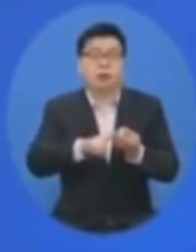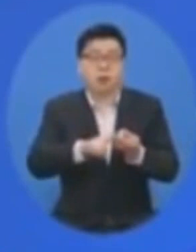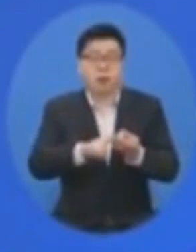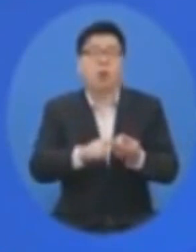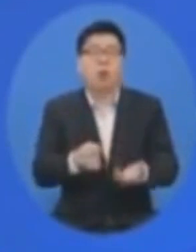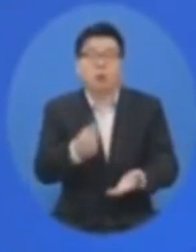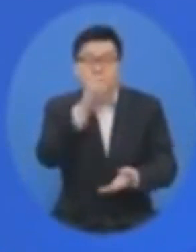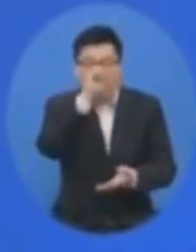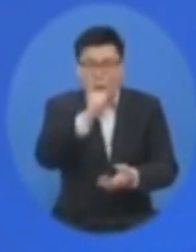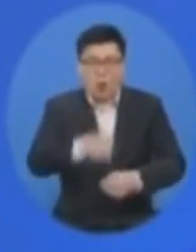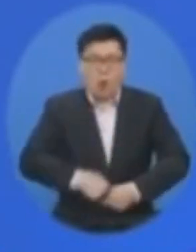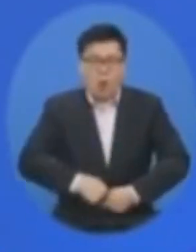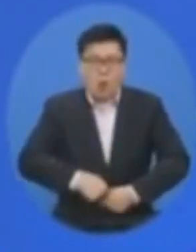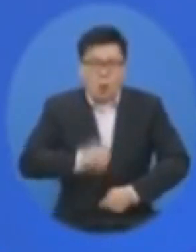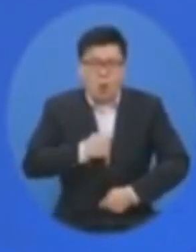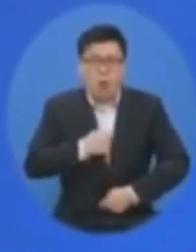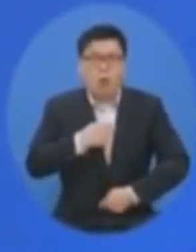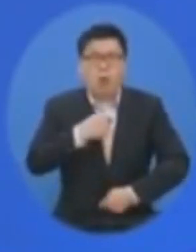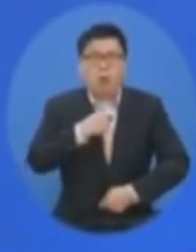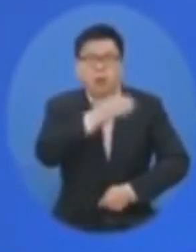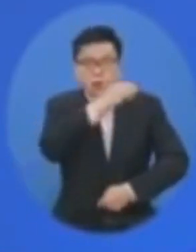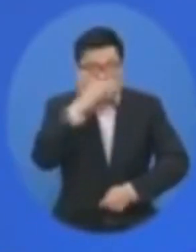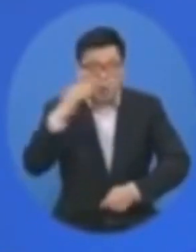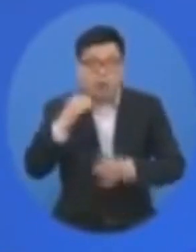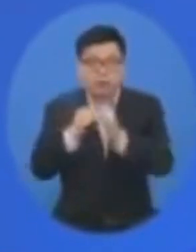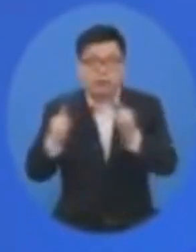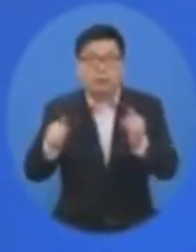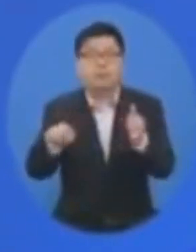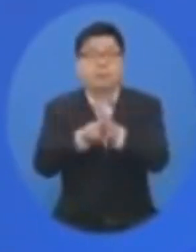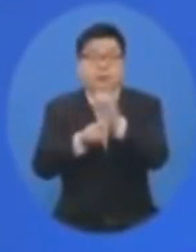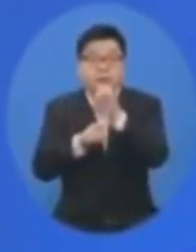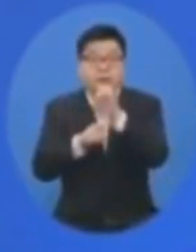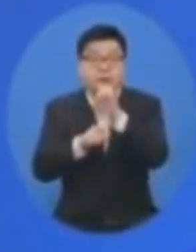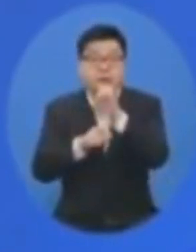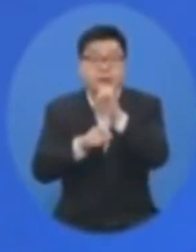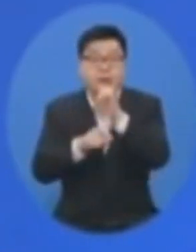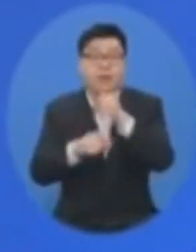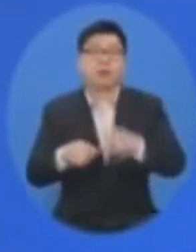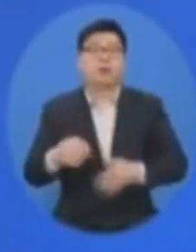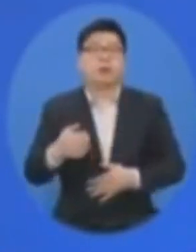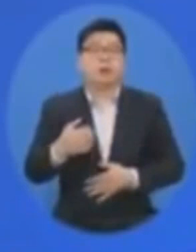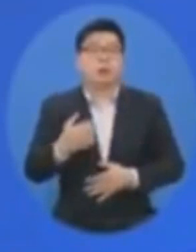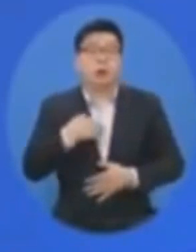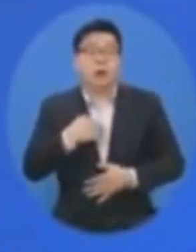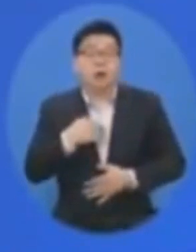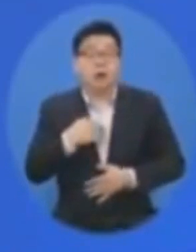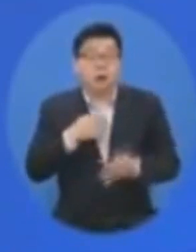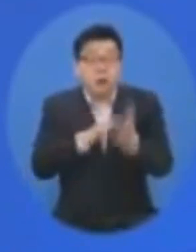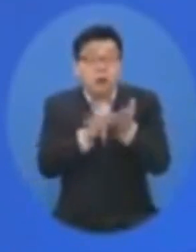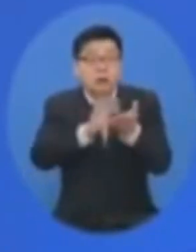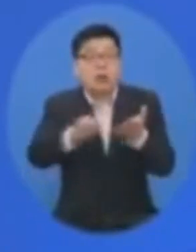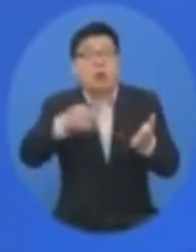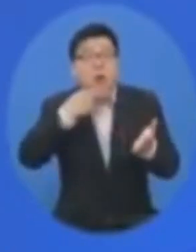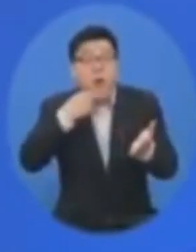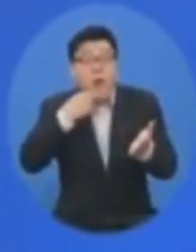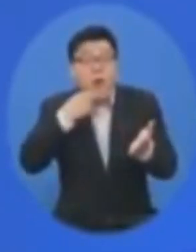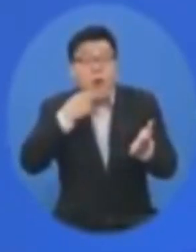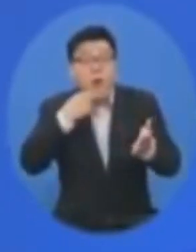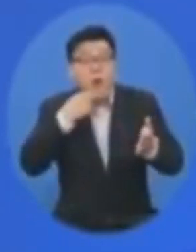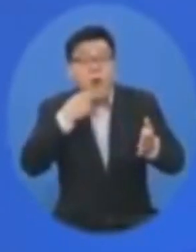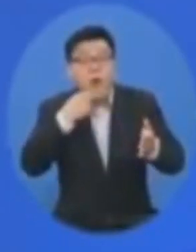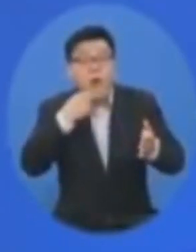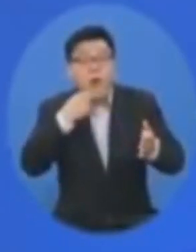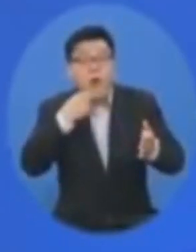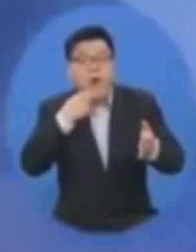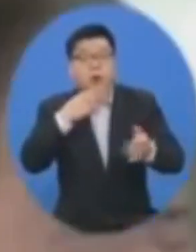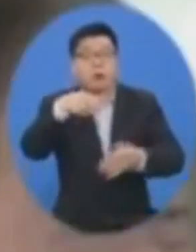오히려 정직한 지도자라고 그렇게 이야기를 했습니다. 그 내용을 보면 제가 한 것도 아니고 그 당시에 서울상대,